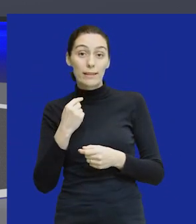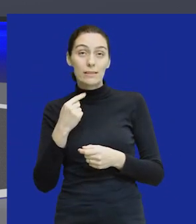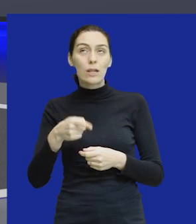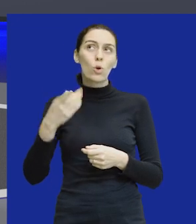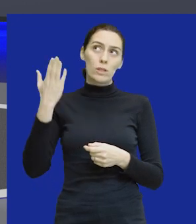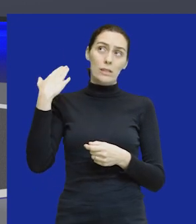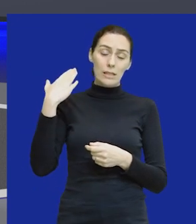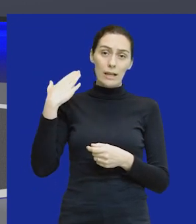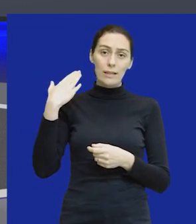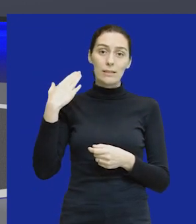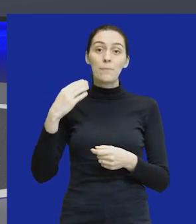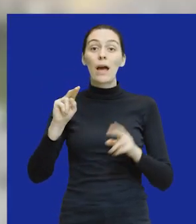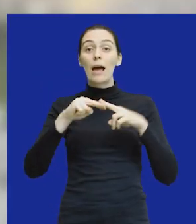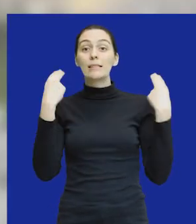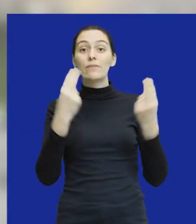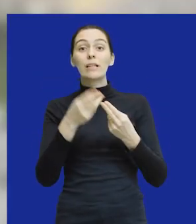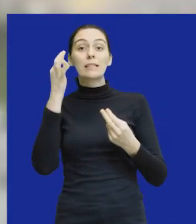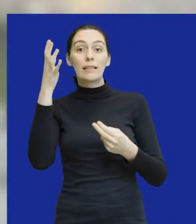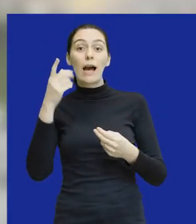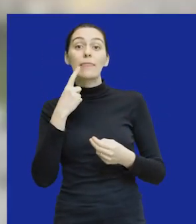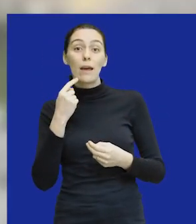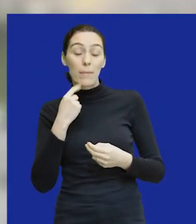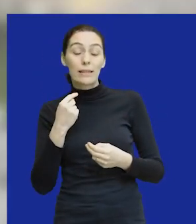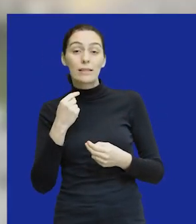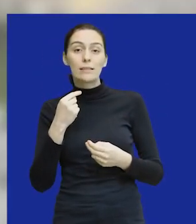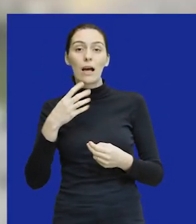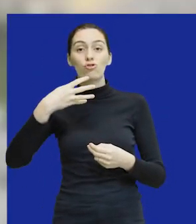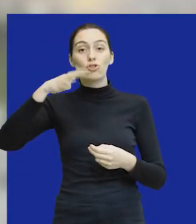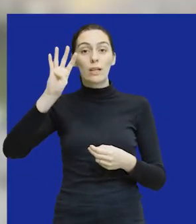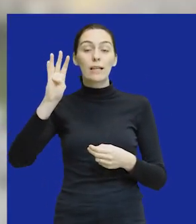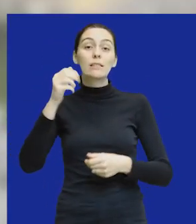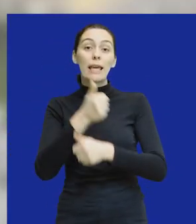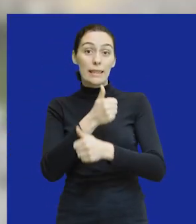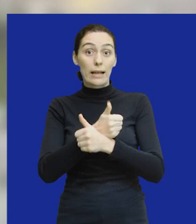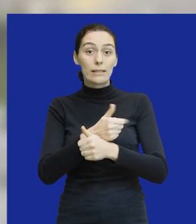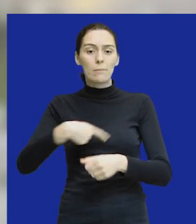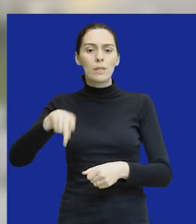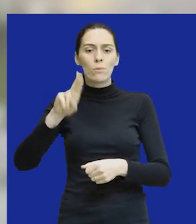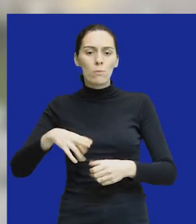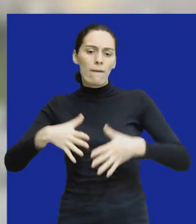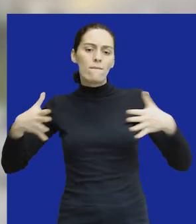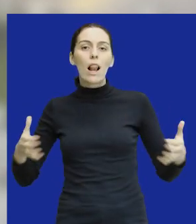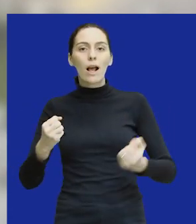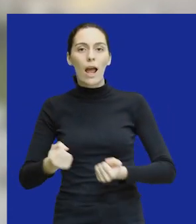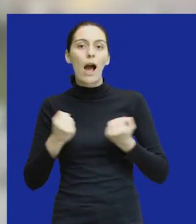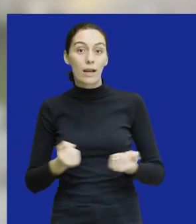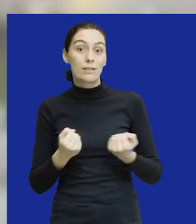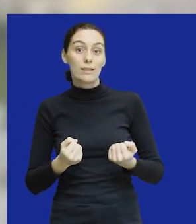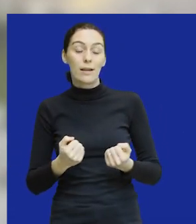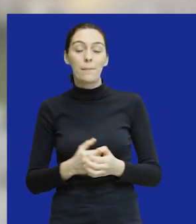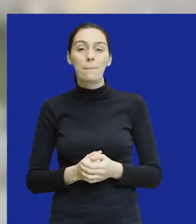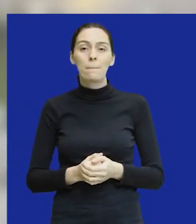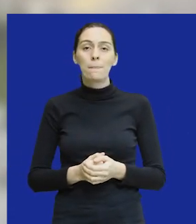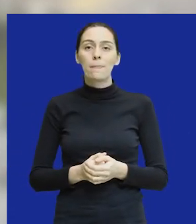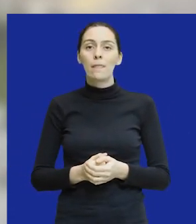smo na svjetski dan dijabetesa, odnosno šećerne bolesti, 14. studenog velike akcije. Naravno, ja koliko